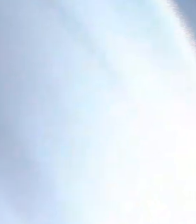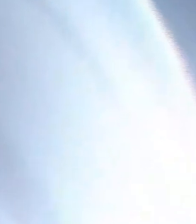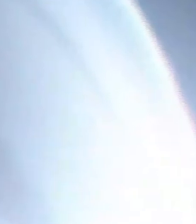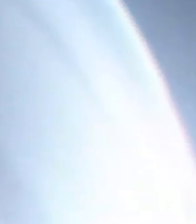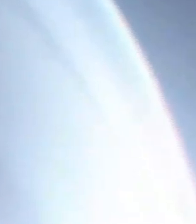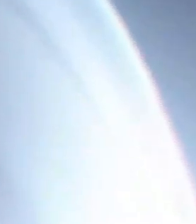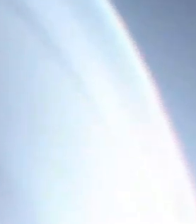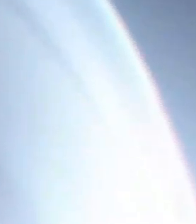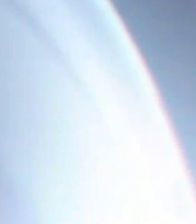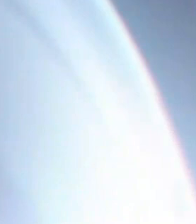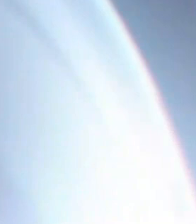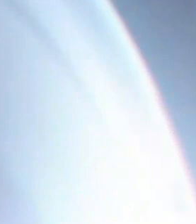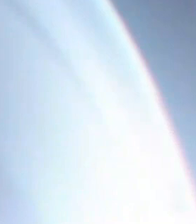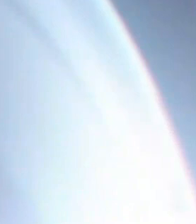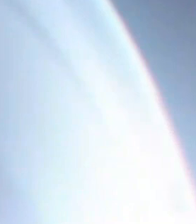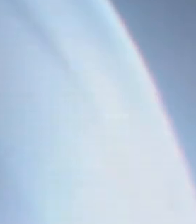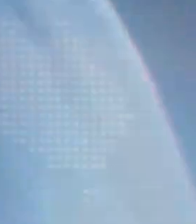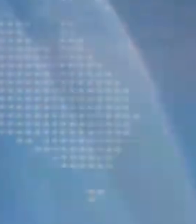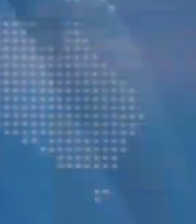oo 아